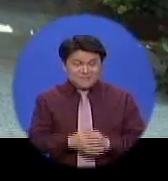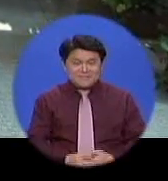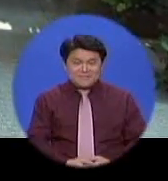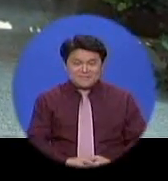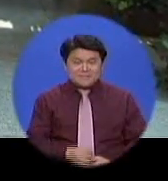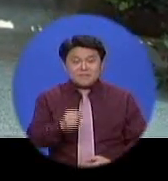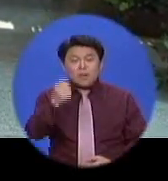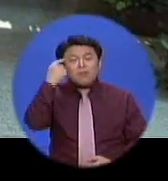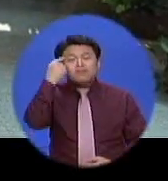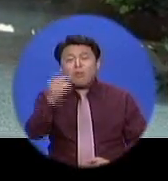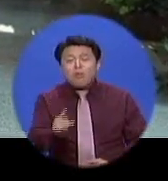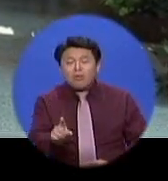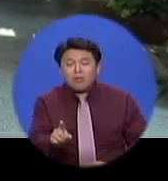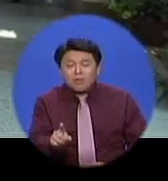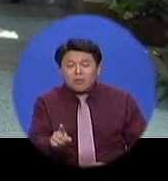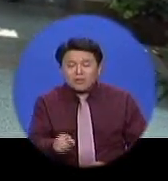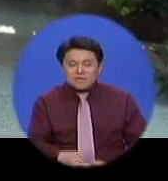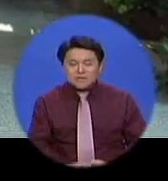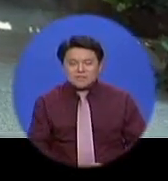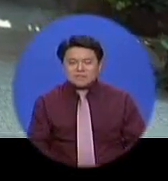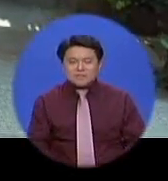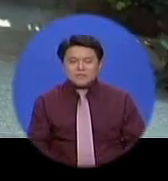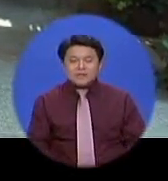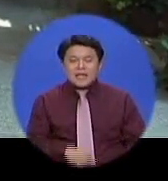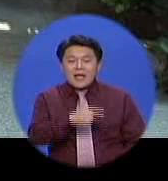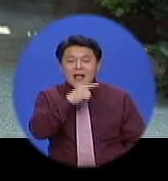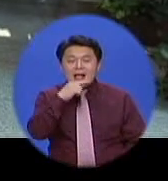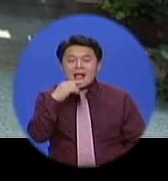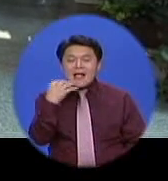그래 물어보는 거요. 근데 왜 빨간 색을 가졌어요?